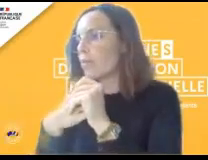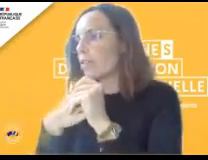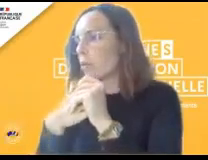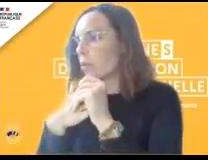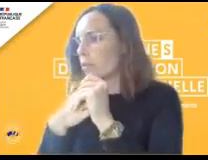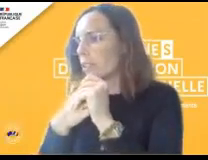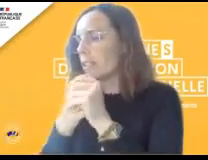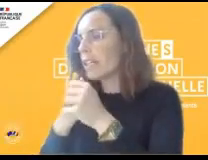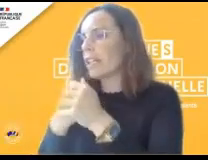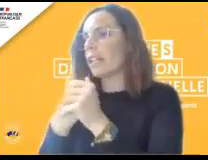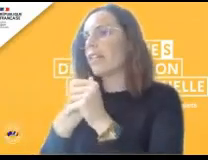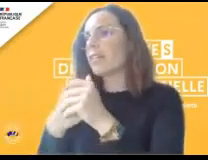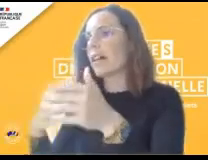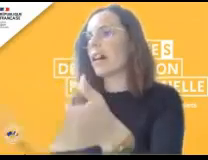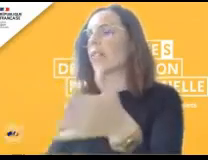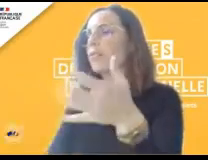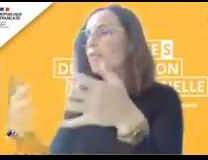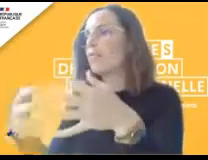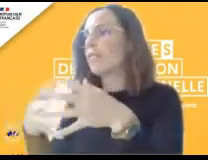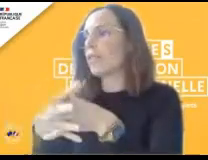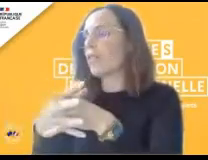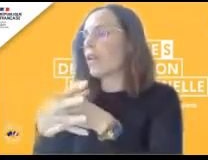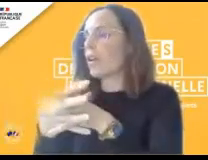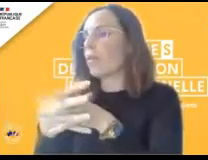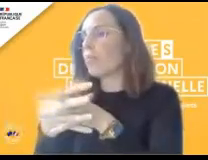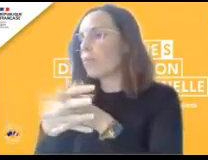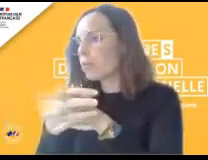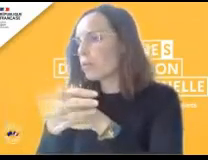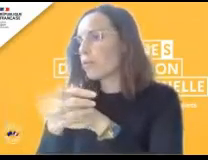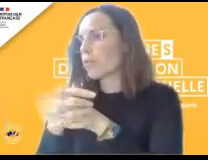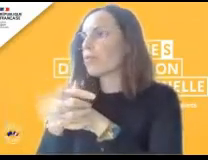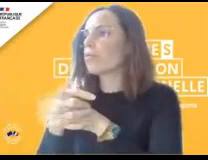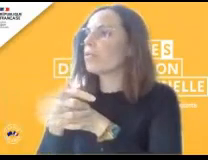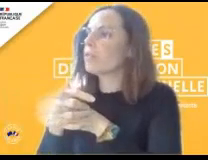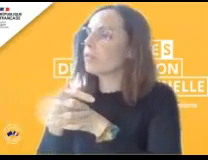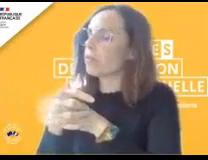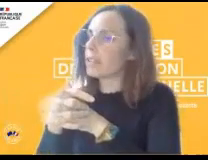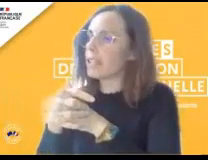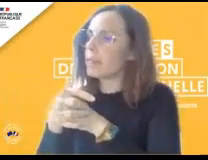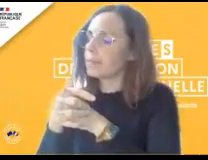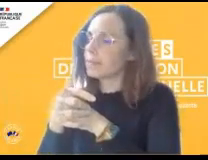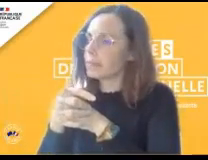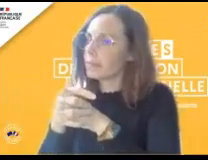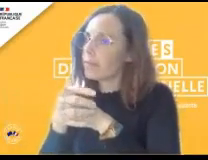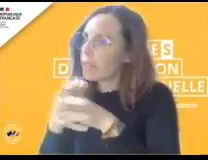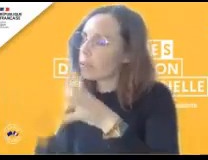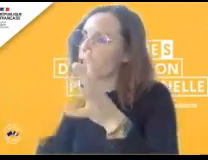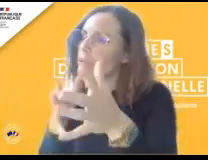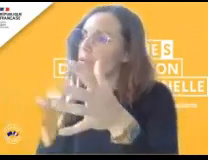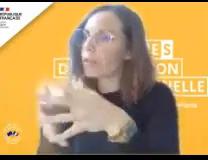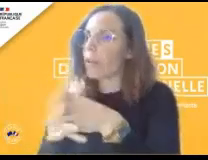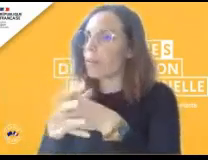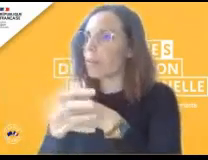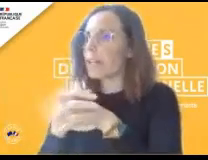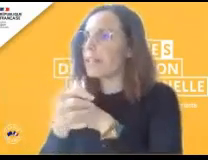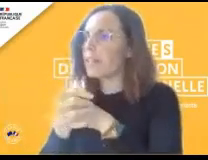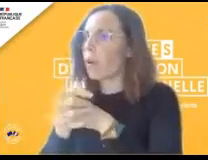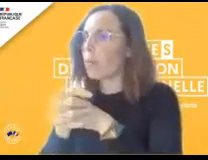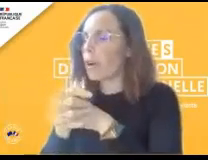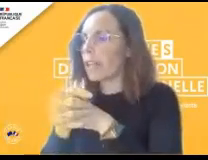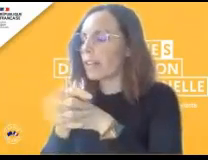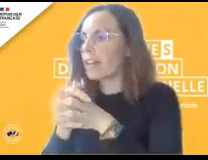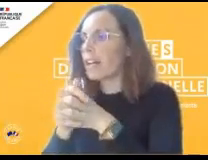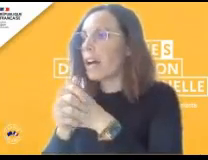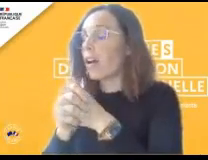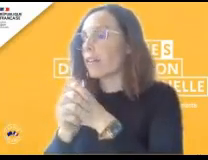un peu plus approfondi. Et dans ce cas-là, vous pouvez poursuivre sur le second niveau de conseil. Donc, chez nous, ça dure à peu près 6 heures